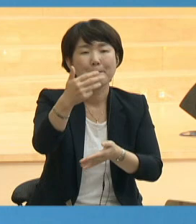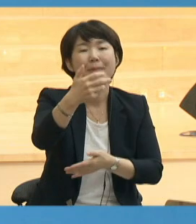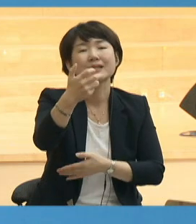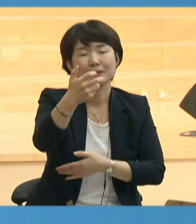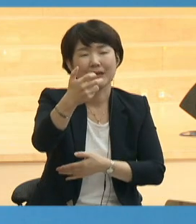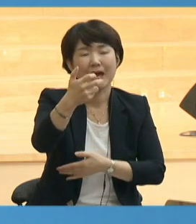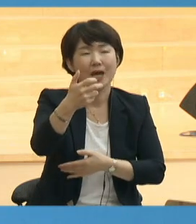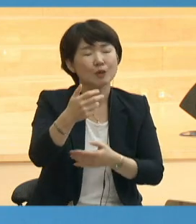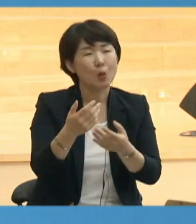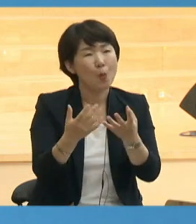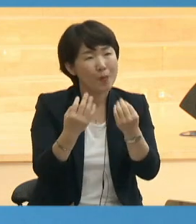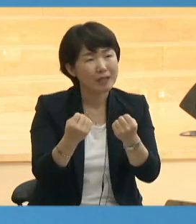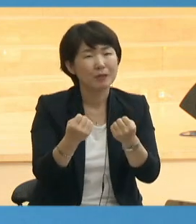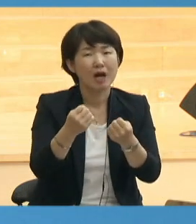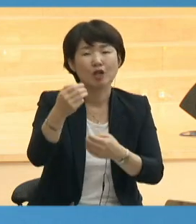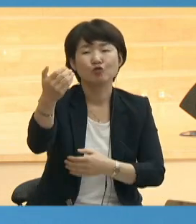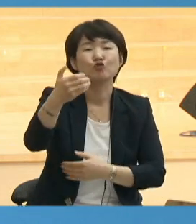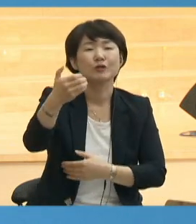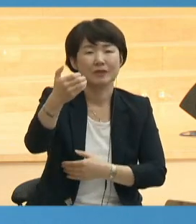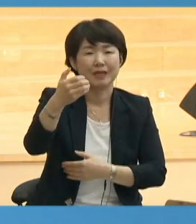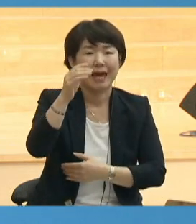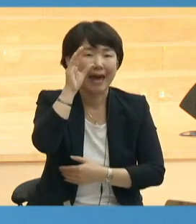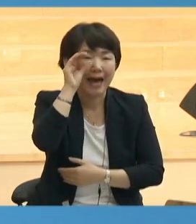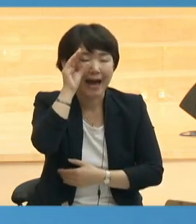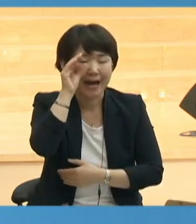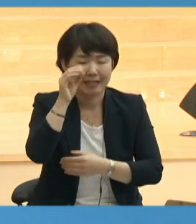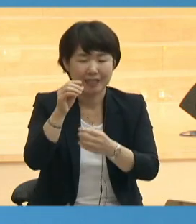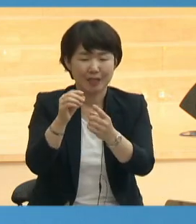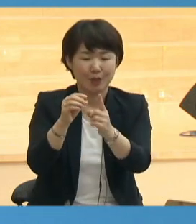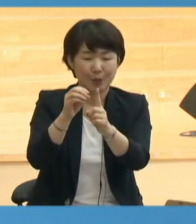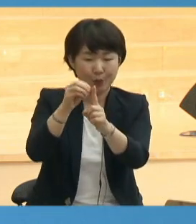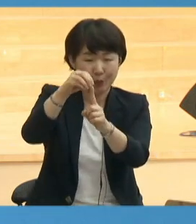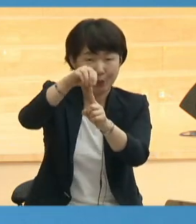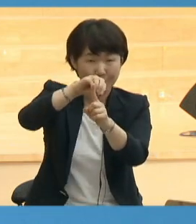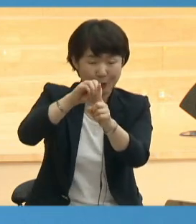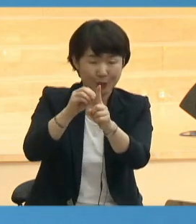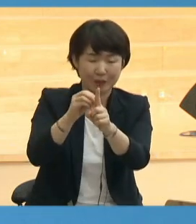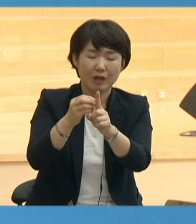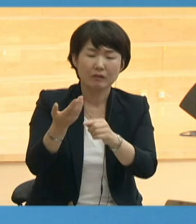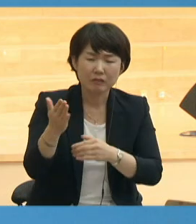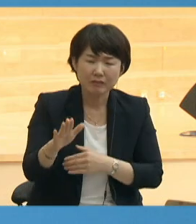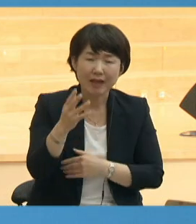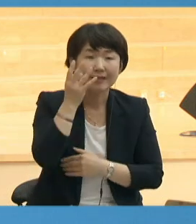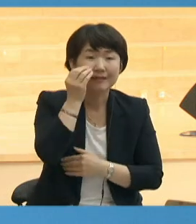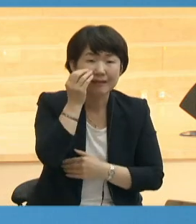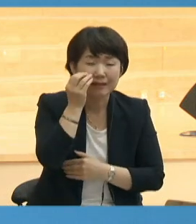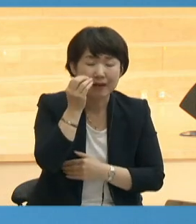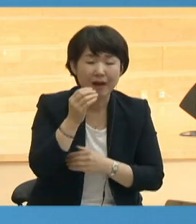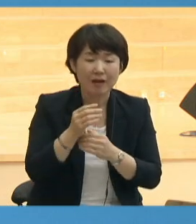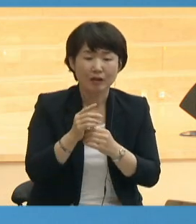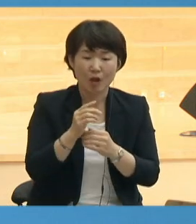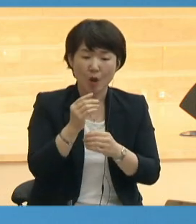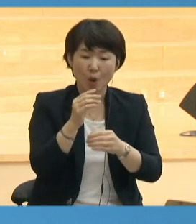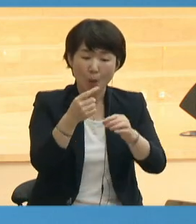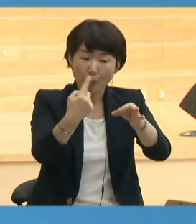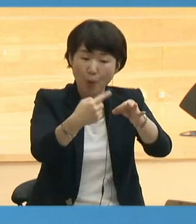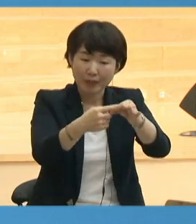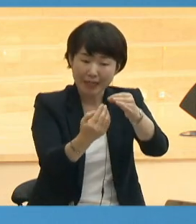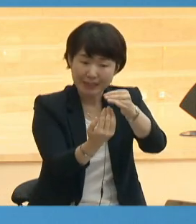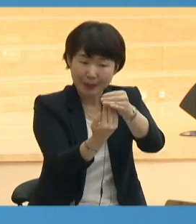많으면 90 알이 볼이 열린다 근데 시 하나죠 보리가 싹이 올라온 데